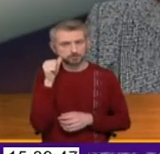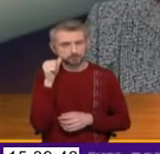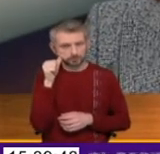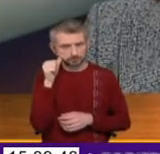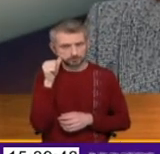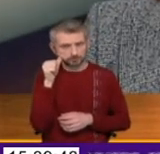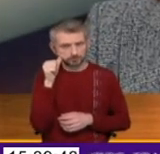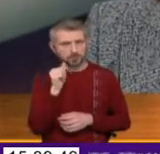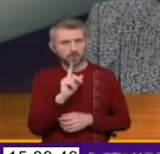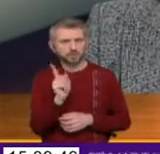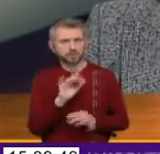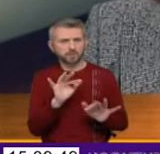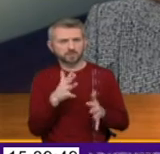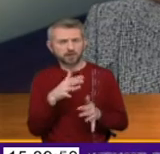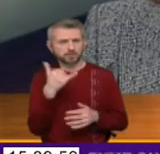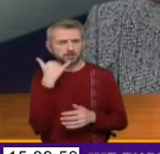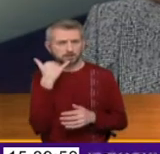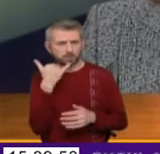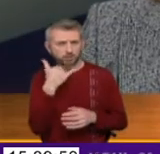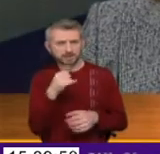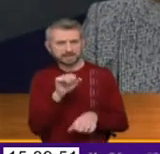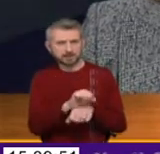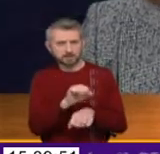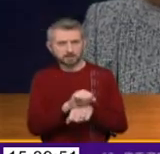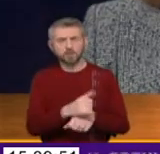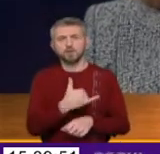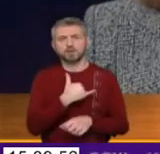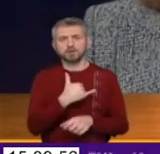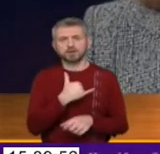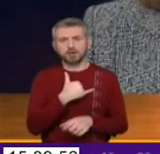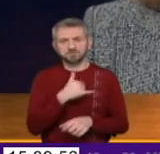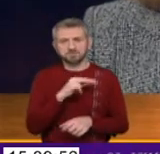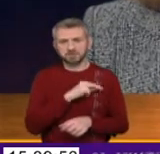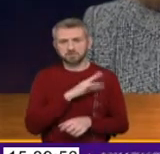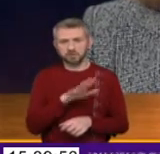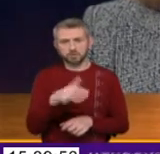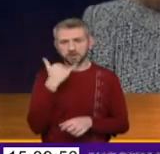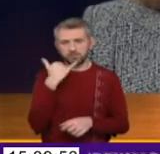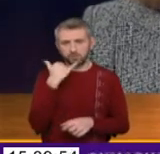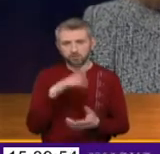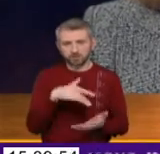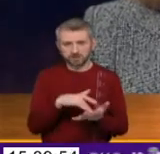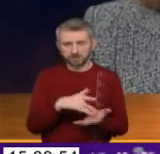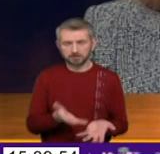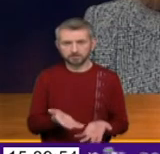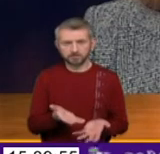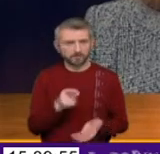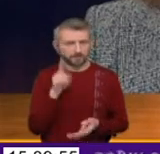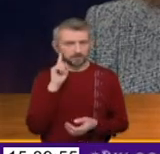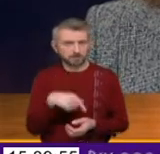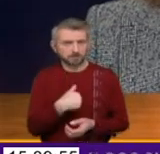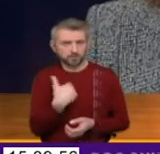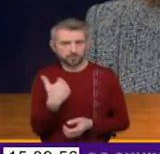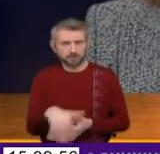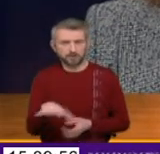Так. Щось там сталося на телефонній станції, і в нас відси не працюють телефони городські, міські. Ну, ви знаєте, ми ж